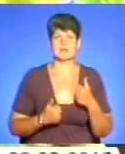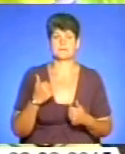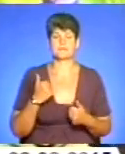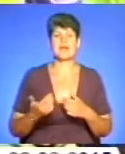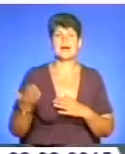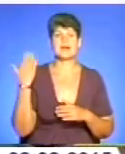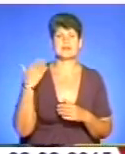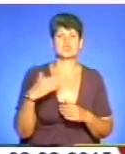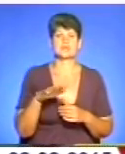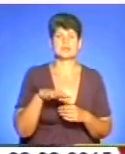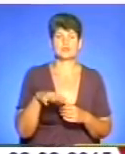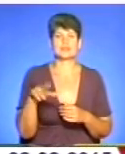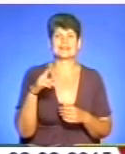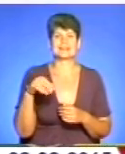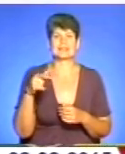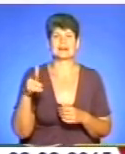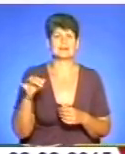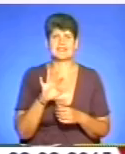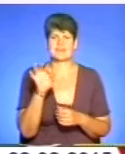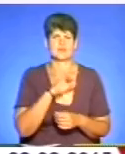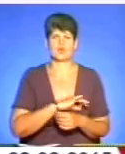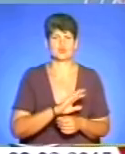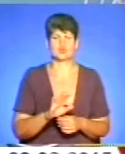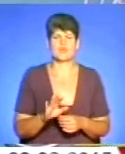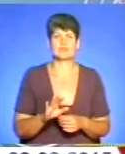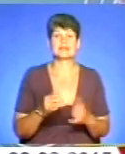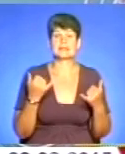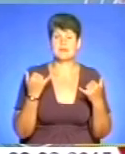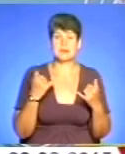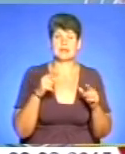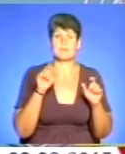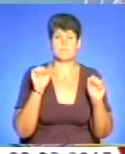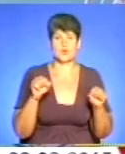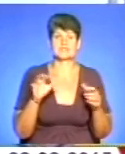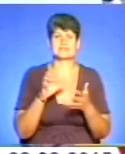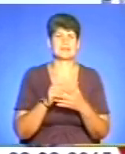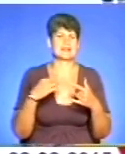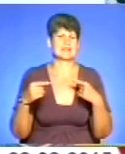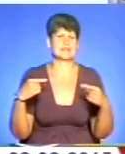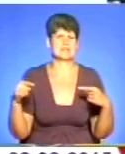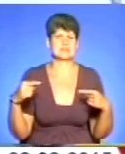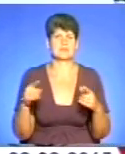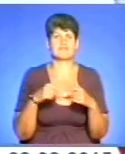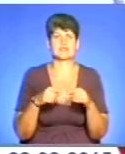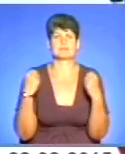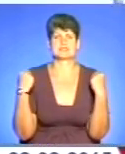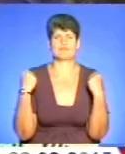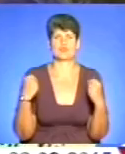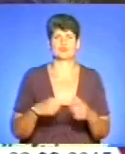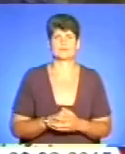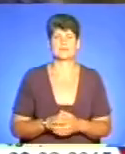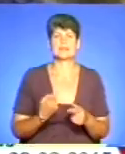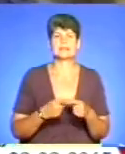Раніше територію на бульварі Данила Галицького не використовували. Відтепер там можна займатися різними видами спорту.